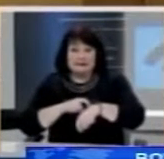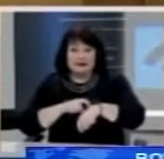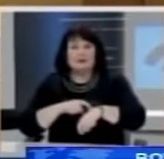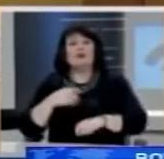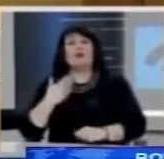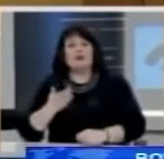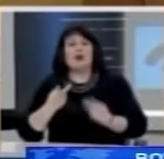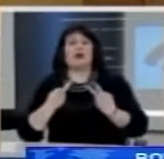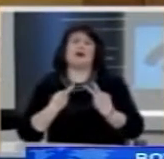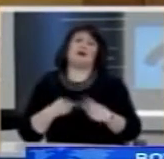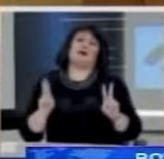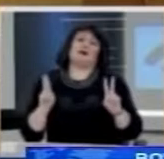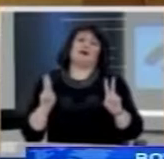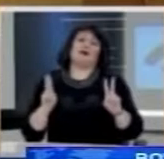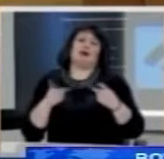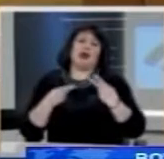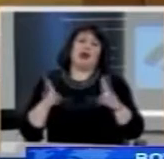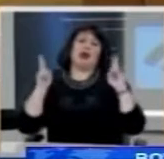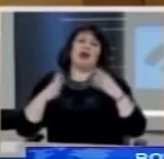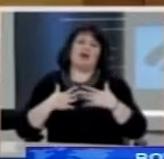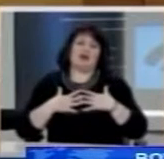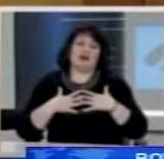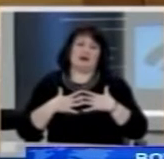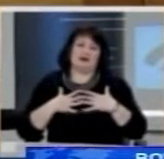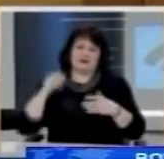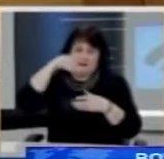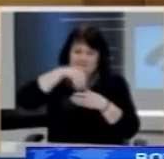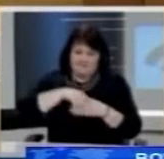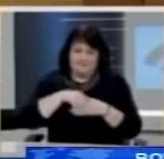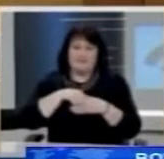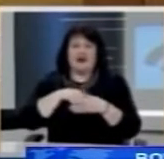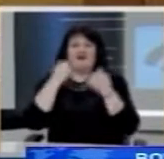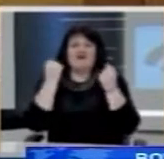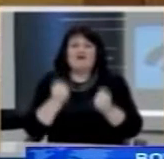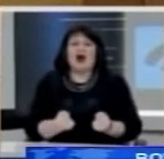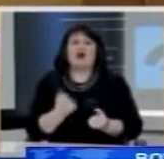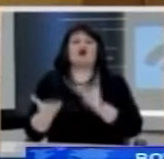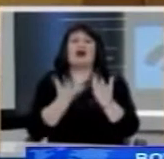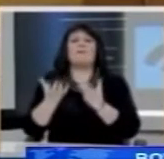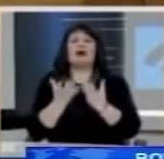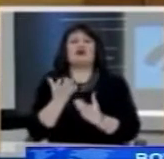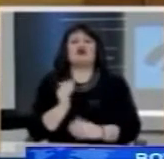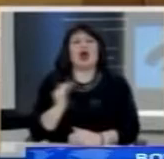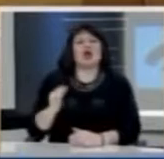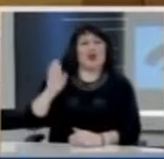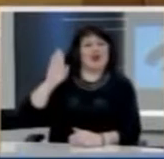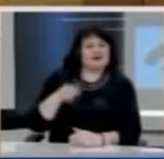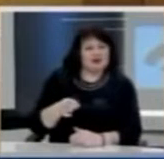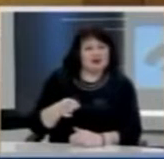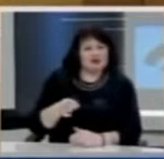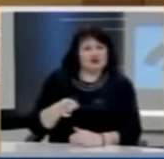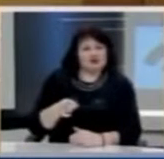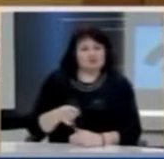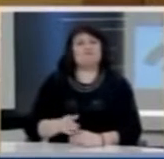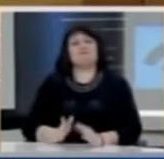θα απελευθερωνόσασταν από το βάρος του ακροδεξιού συνέτερου σας στην εξουσία.